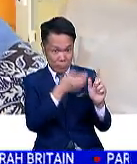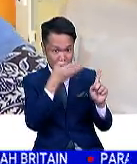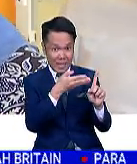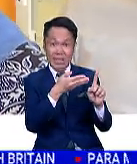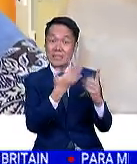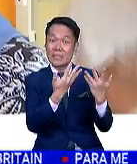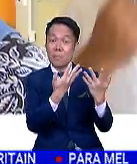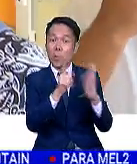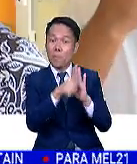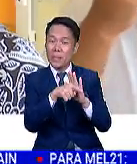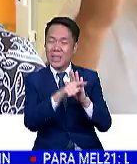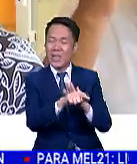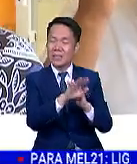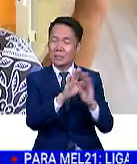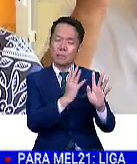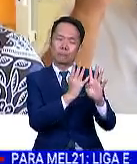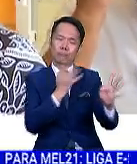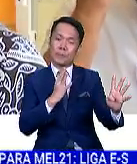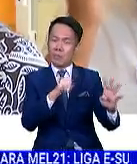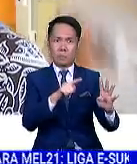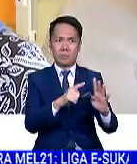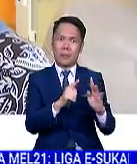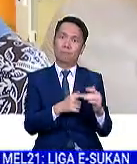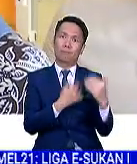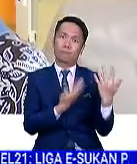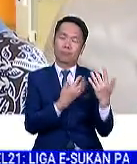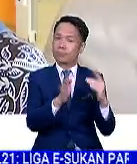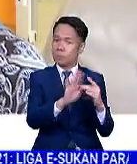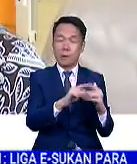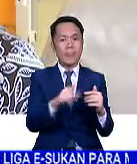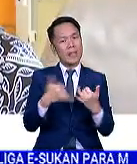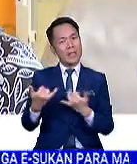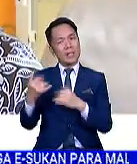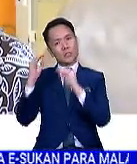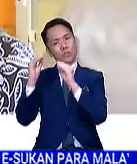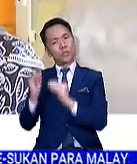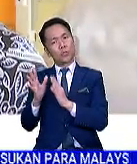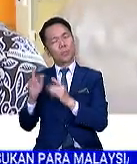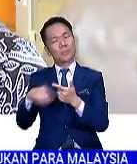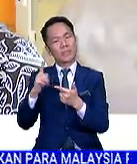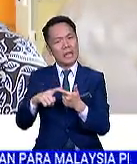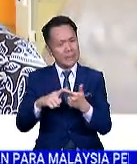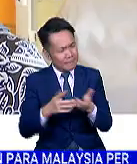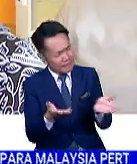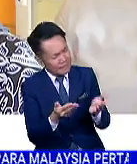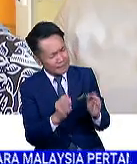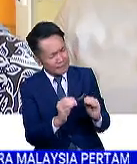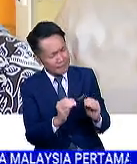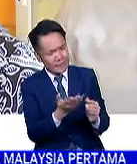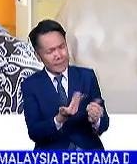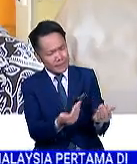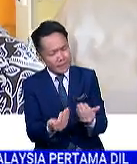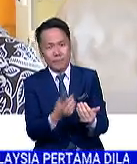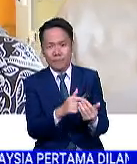10 minit, ya, tak boleh lama. Tapi itu cabaran kepada pendidik dan juga pengusaha taska kita. Cuba memastikan